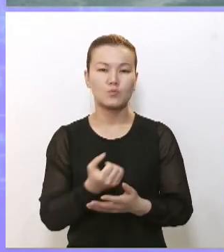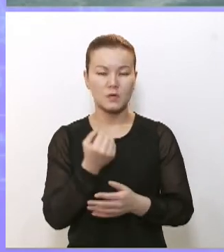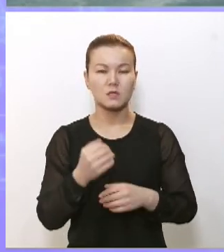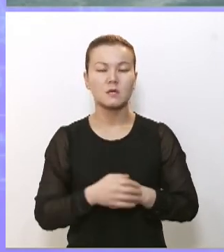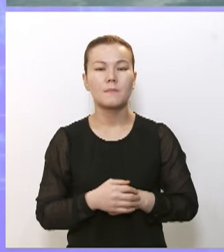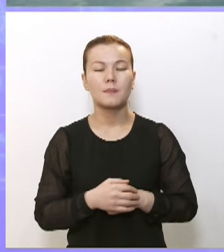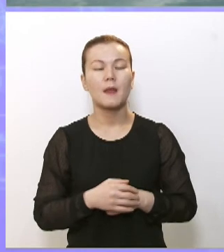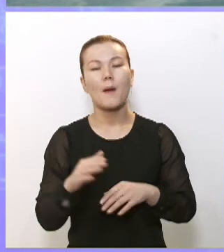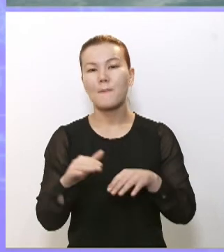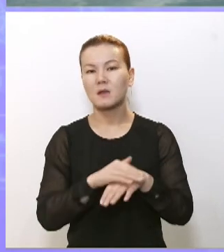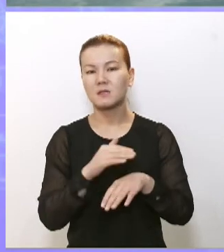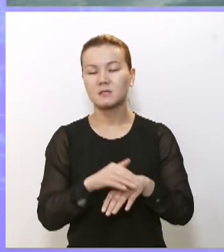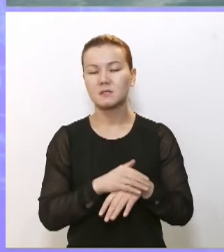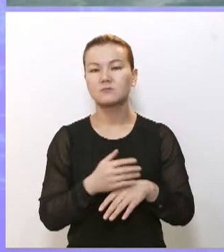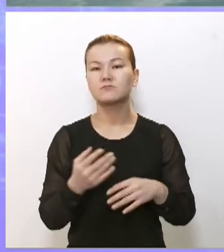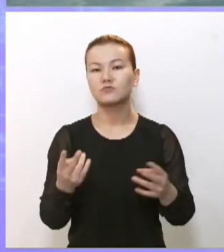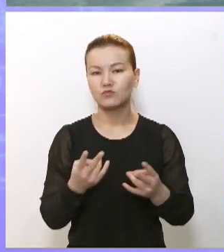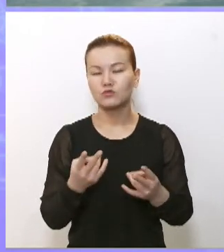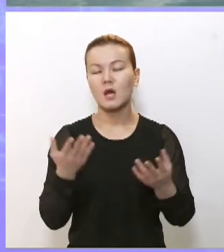пора отдохнуть